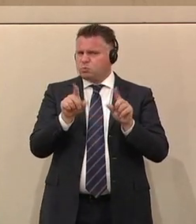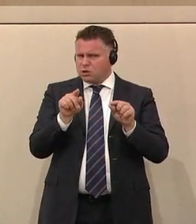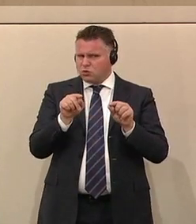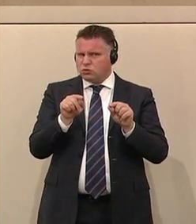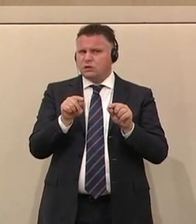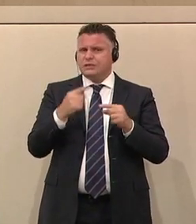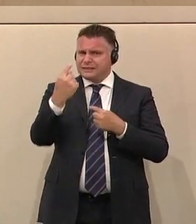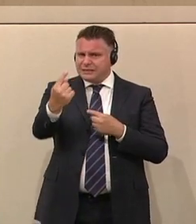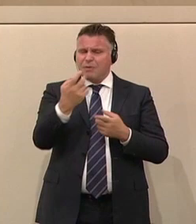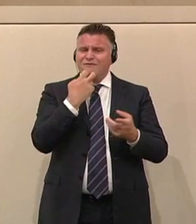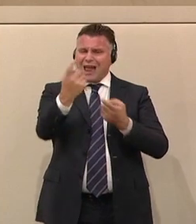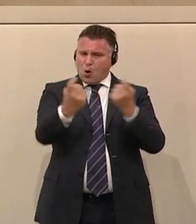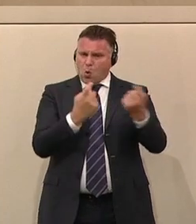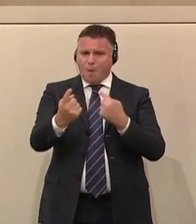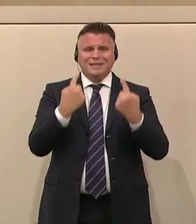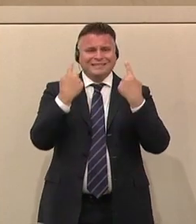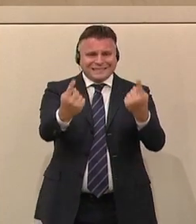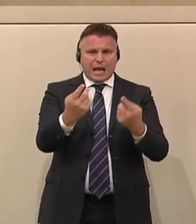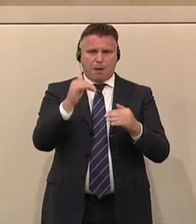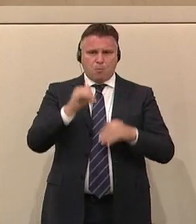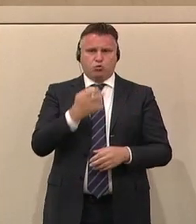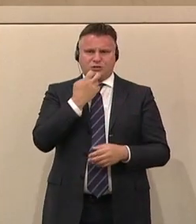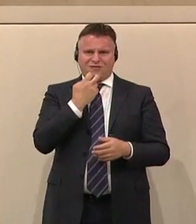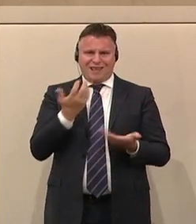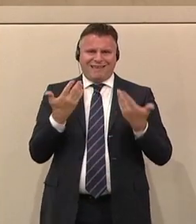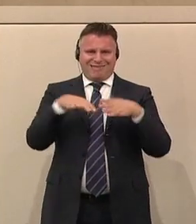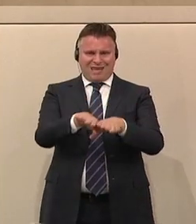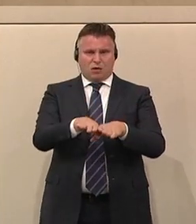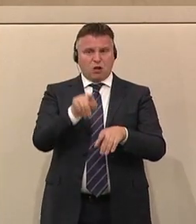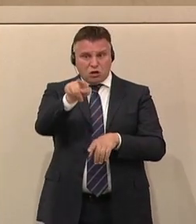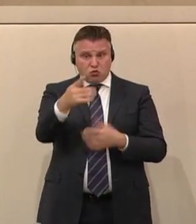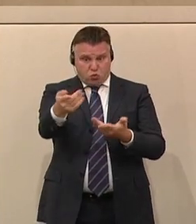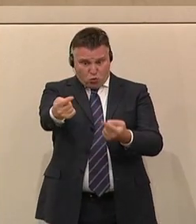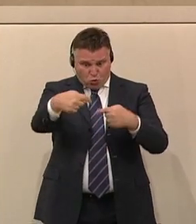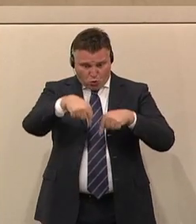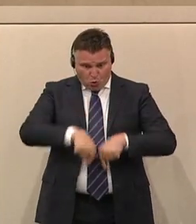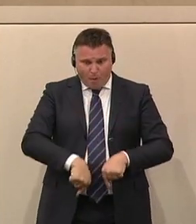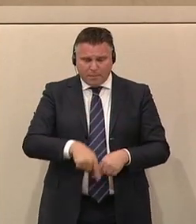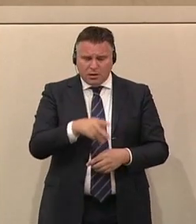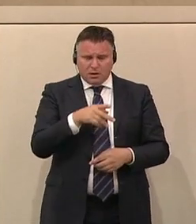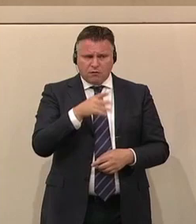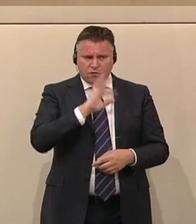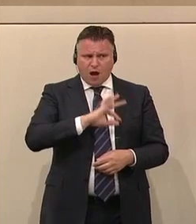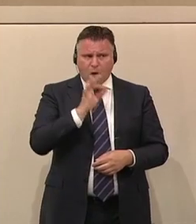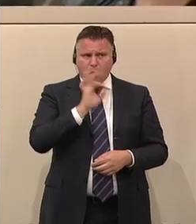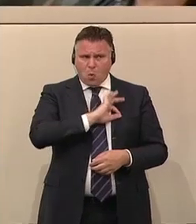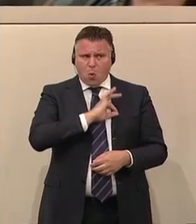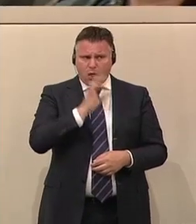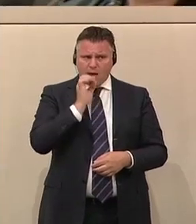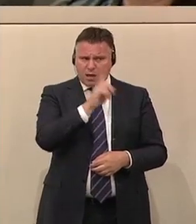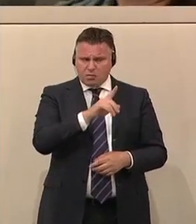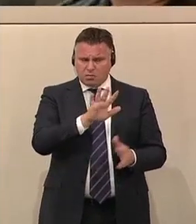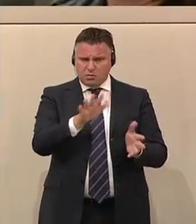eine Bringschuld der Zuwanderer, die in unser Land kommen, sehr geehrte Frau Kollegin,